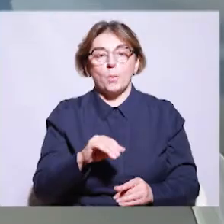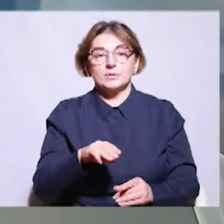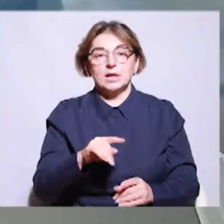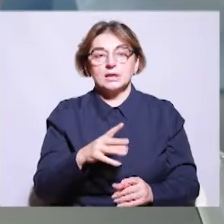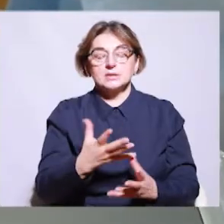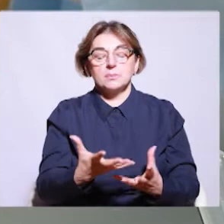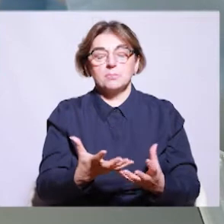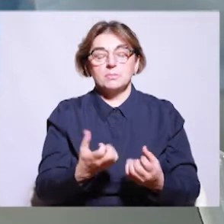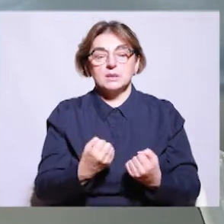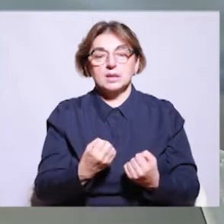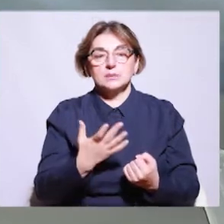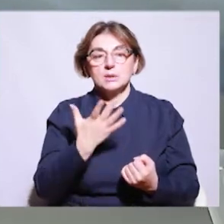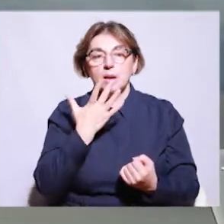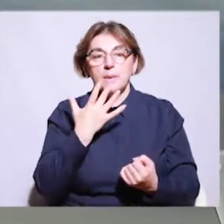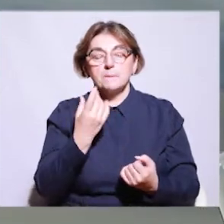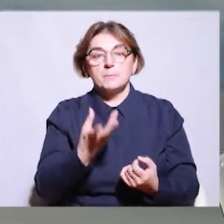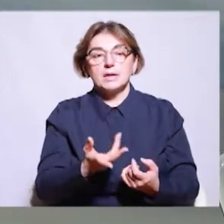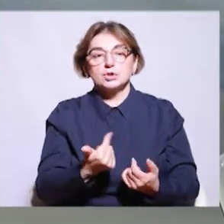იღებს ჟოლოსფერ შეფერილობას